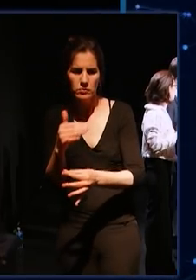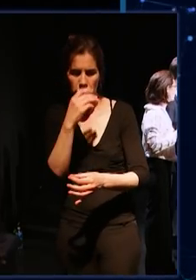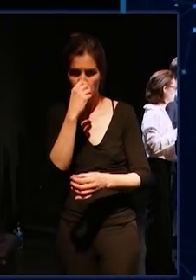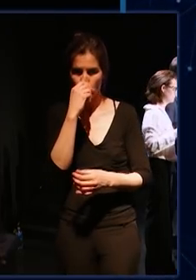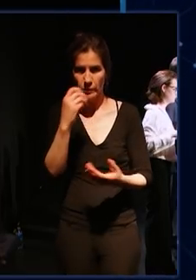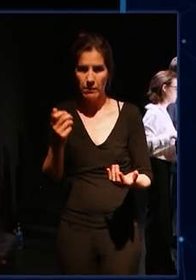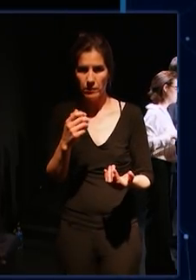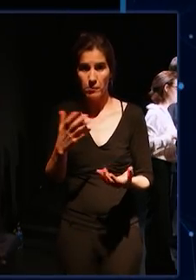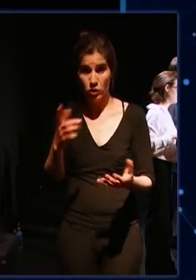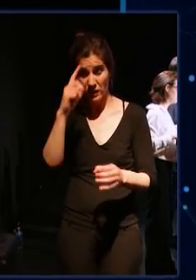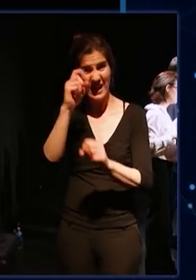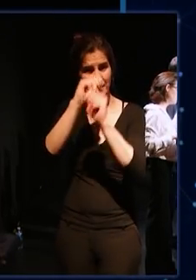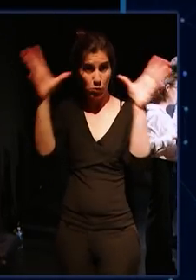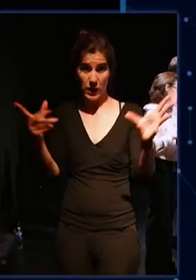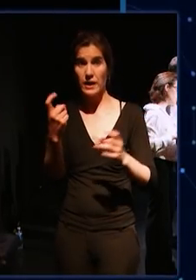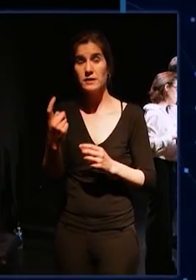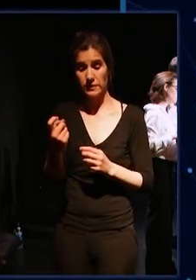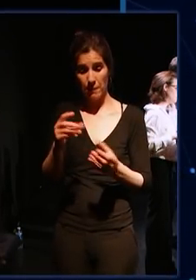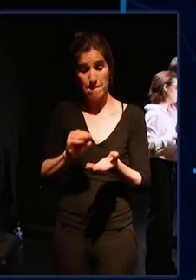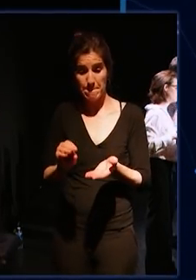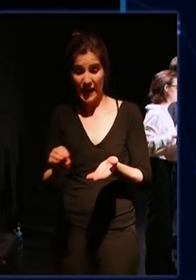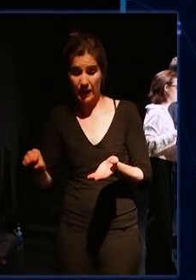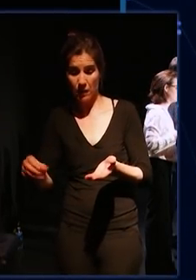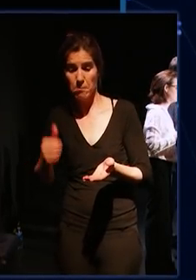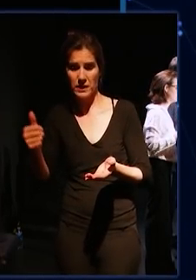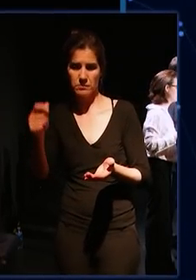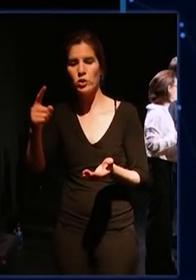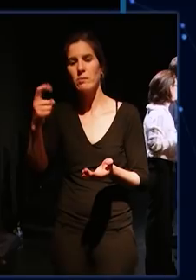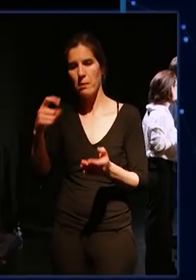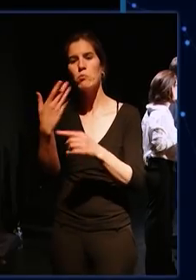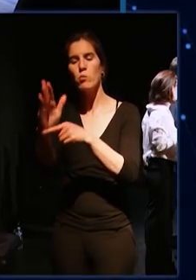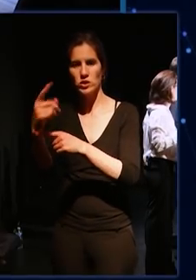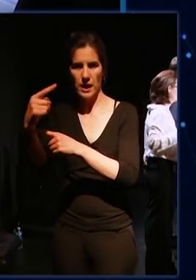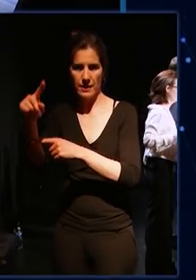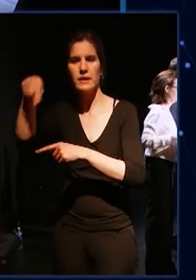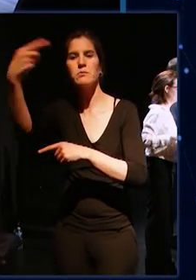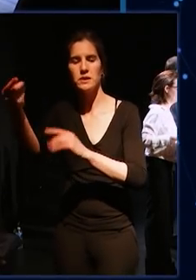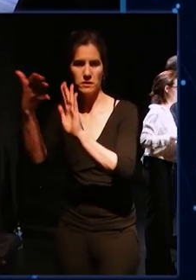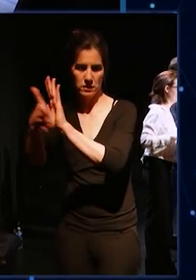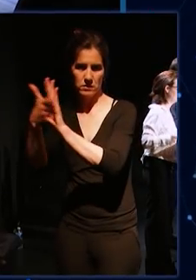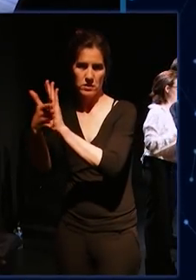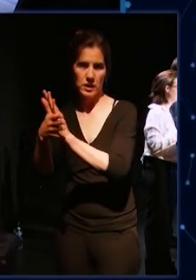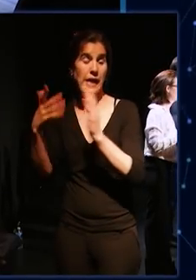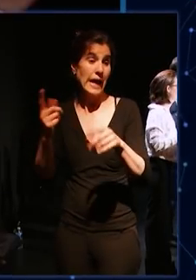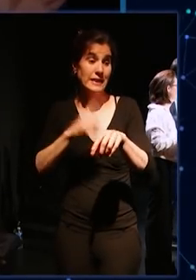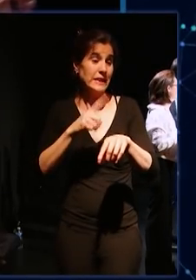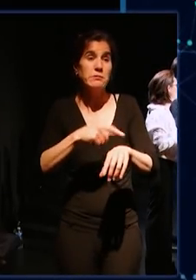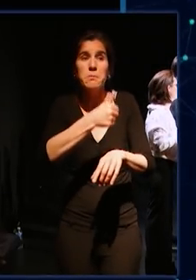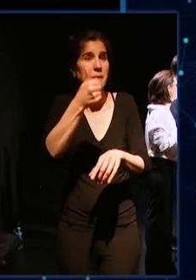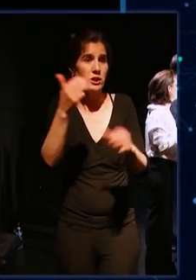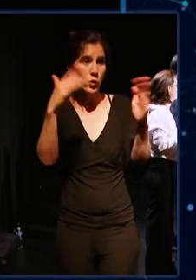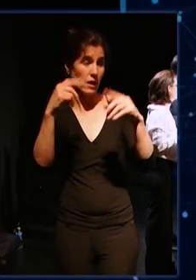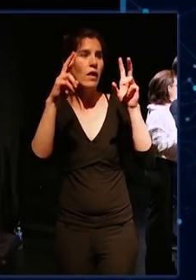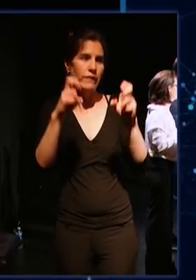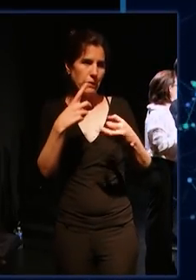Però està clar que en necessitem i també tenim la nostra proposta que comentarem més endavant. Molt bé, no tenim temps per més. Evidentment, el tema de